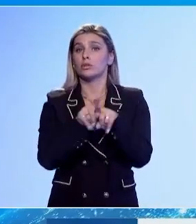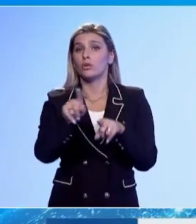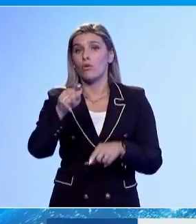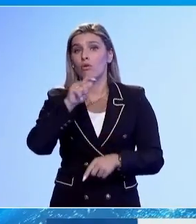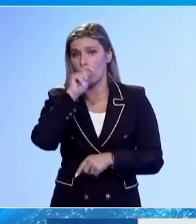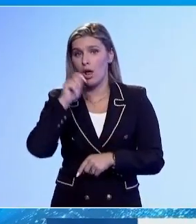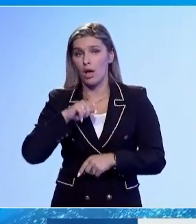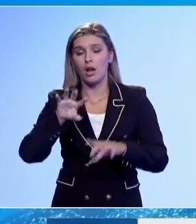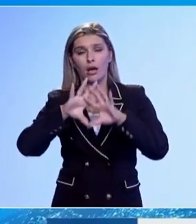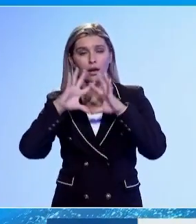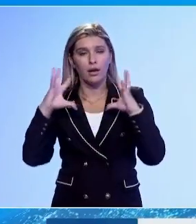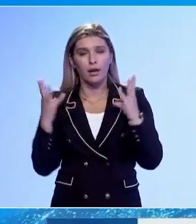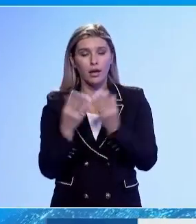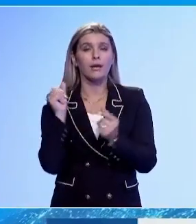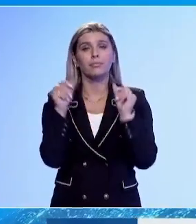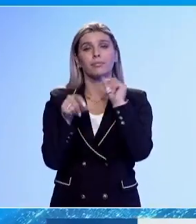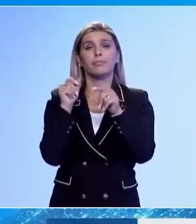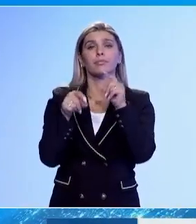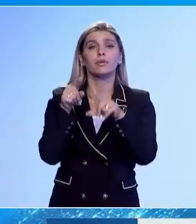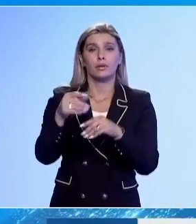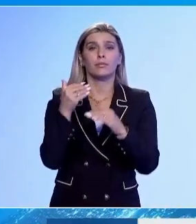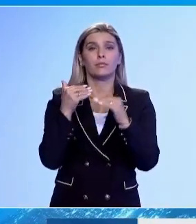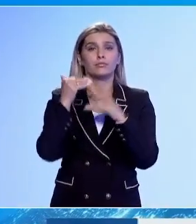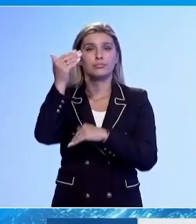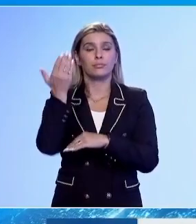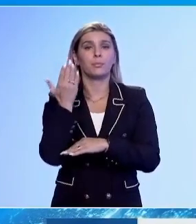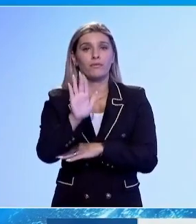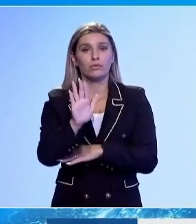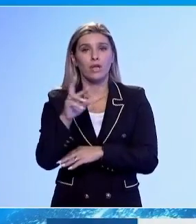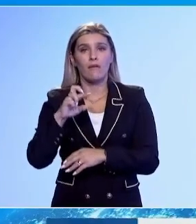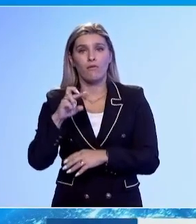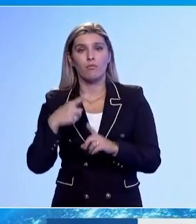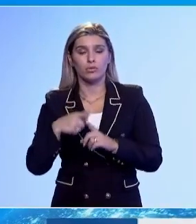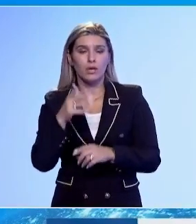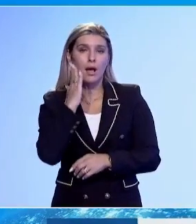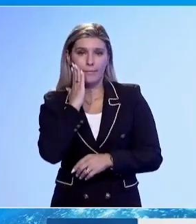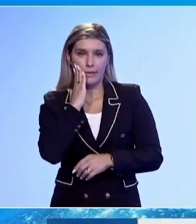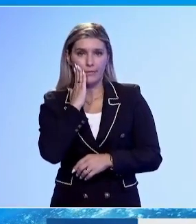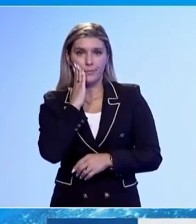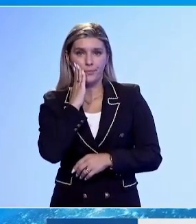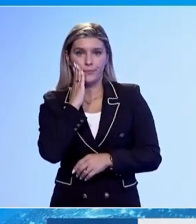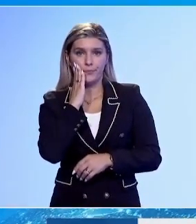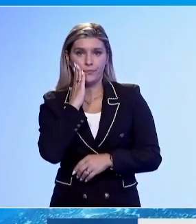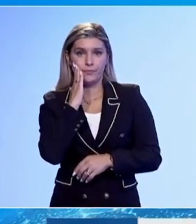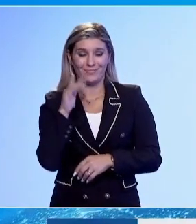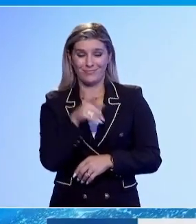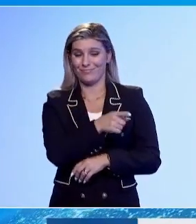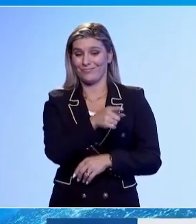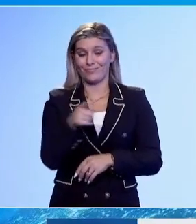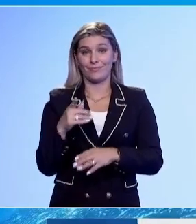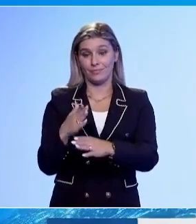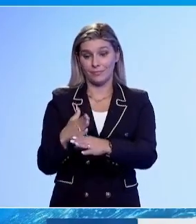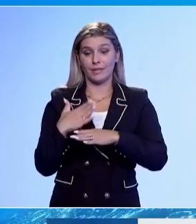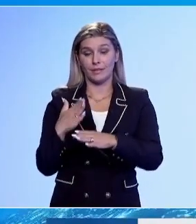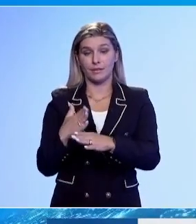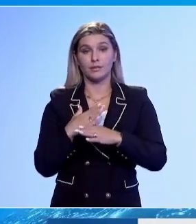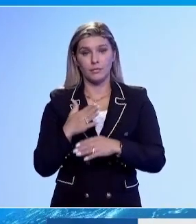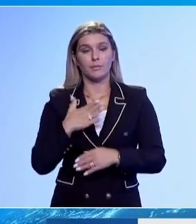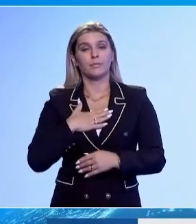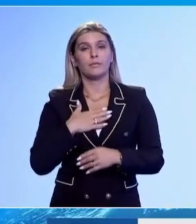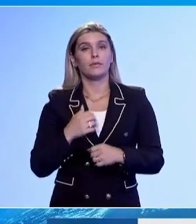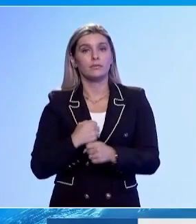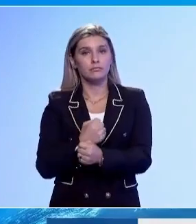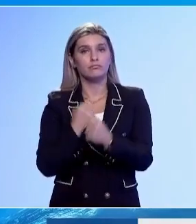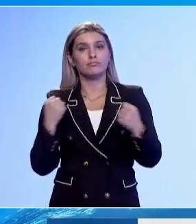kanë drejtuar përfaqësuesve të lartë të BE-s e SBA-s. Ky lloj mbështetjes na e forcon përkushtimin ton për deeskalim